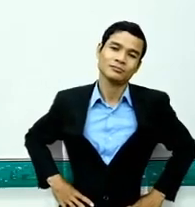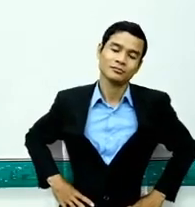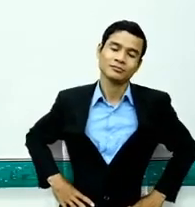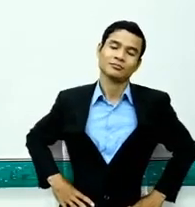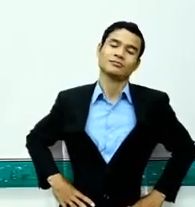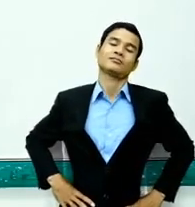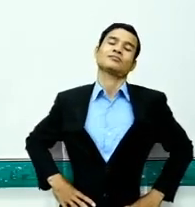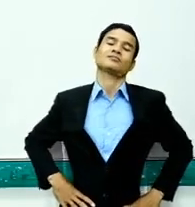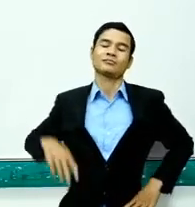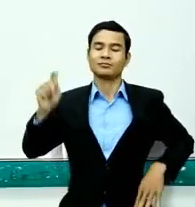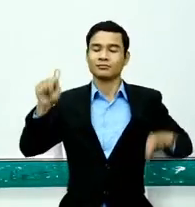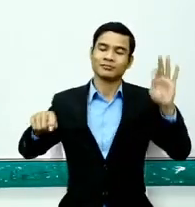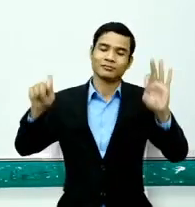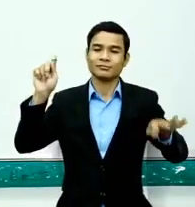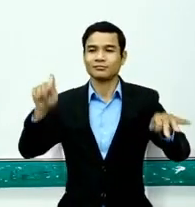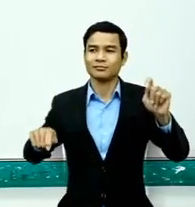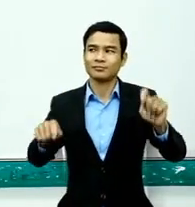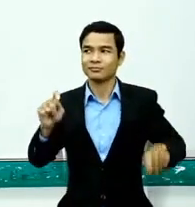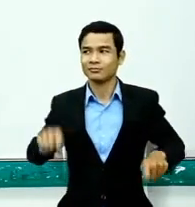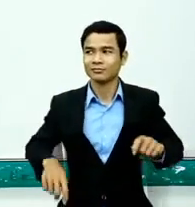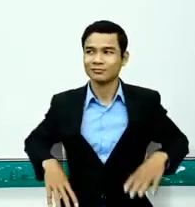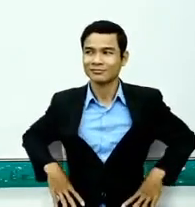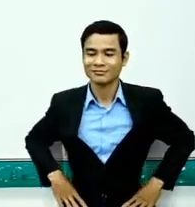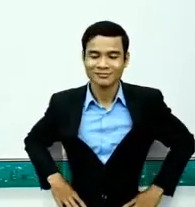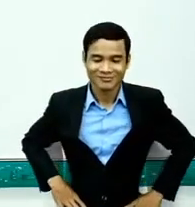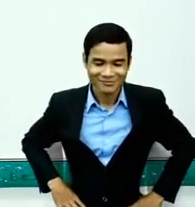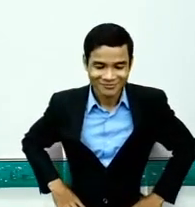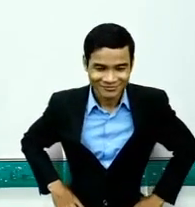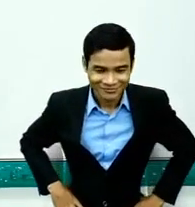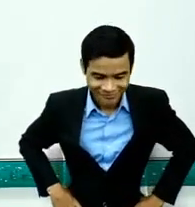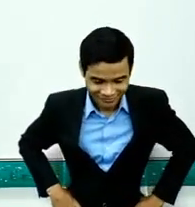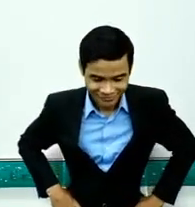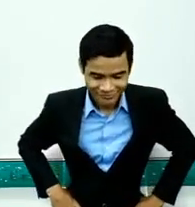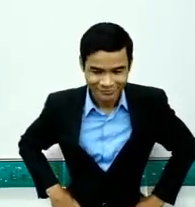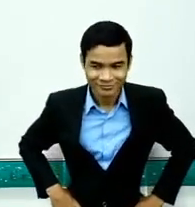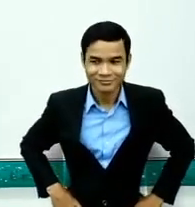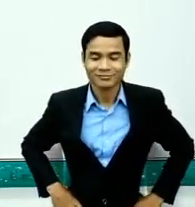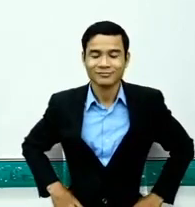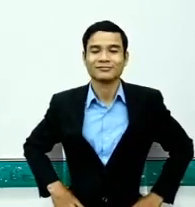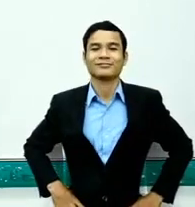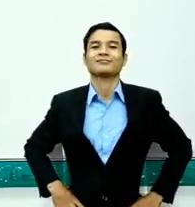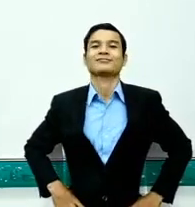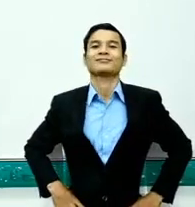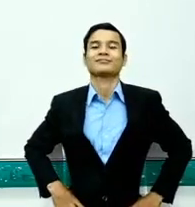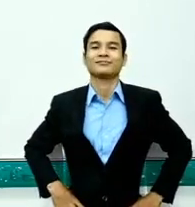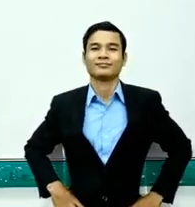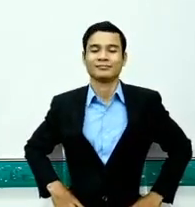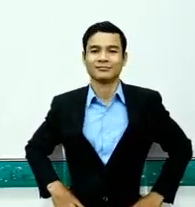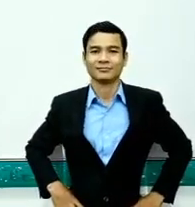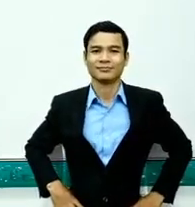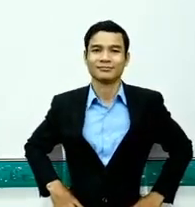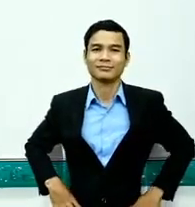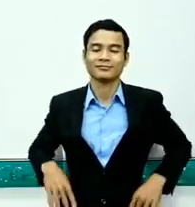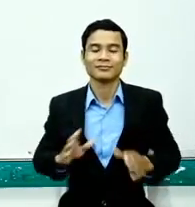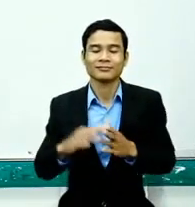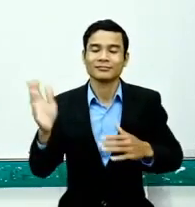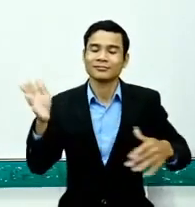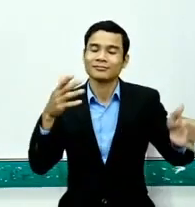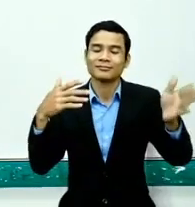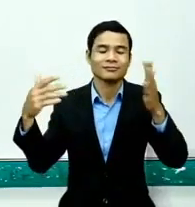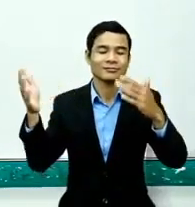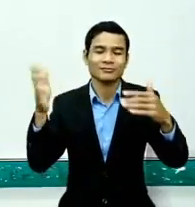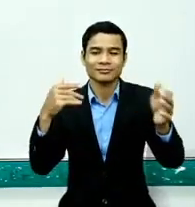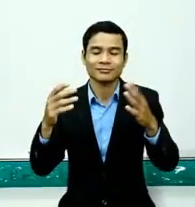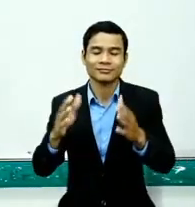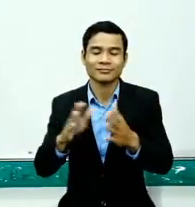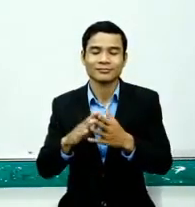ក្រោយកុកគីកែកើតពត់ខ្លួនទៅមុងពន់ខ្លួនទៅក្រោយខ្យល់បក់មក